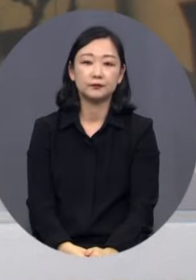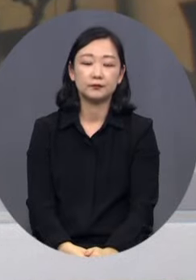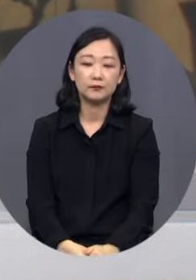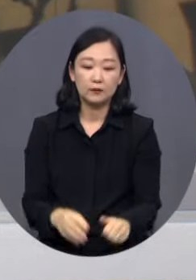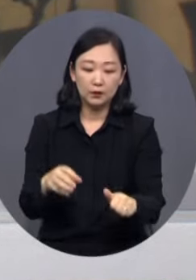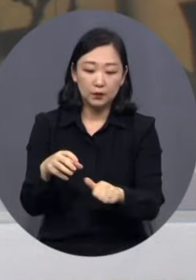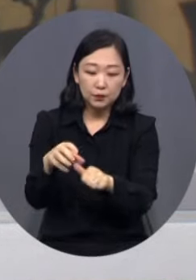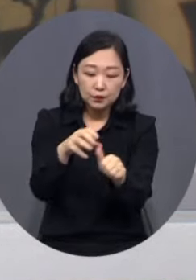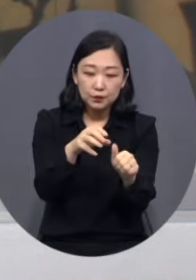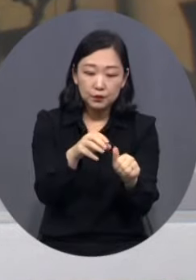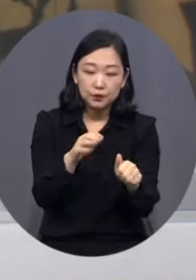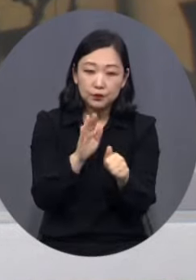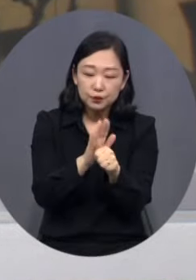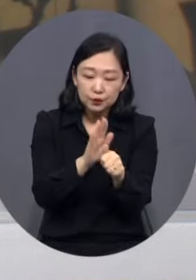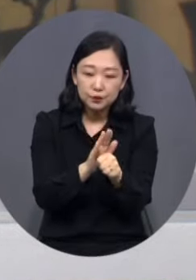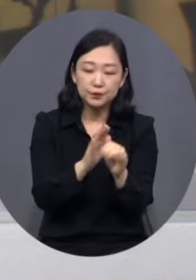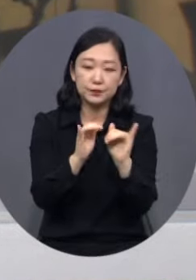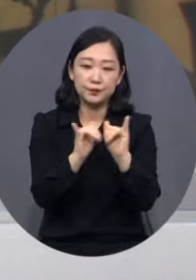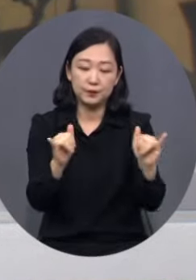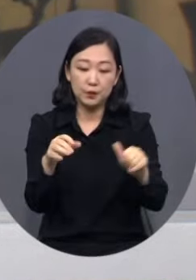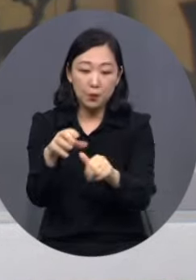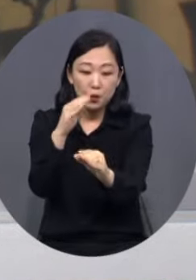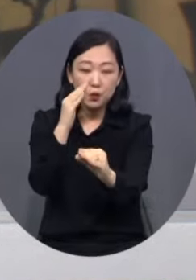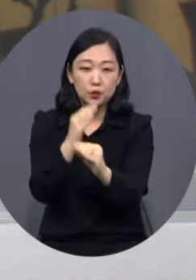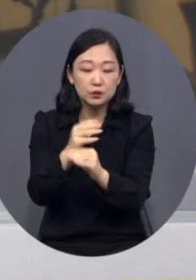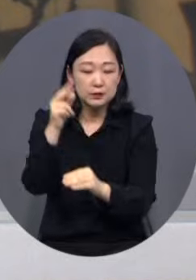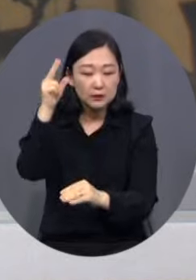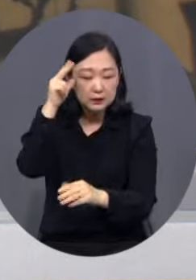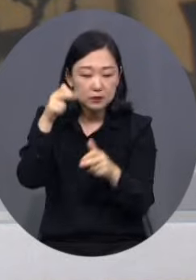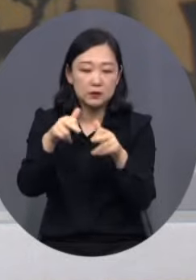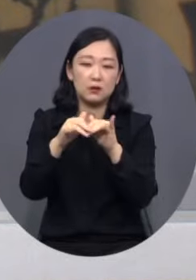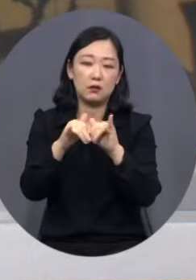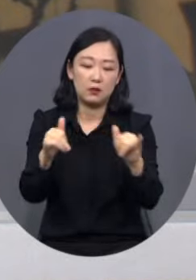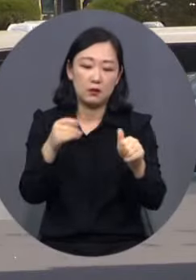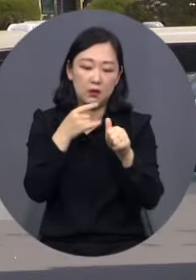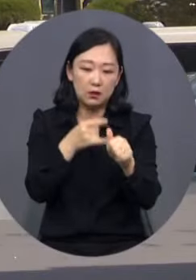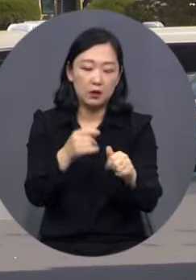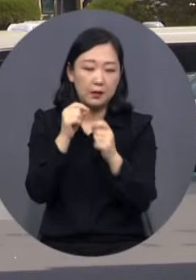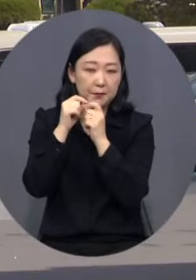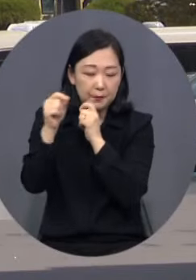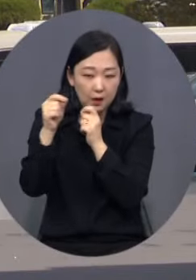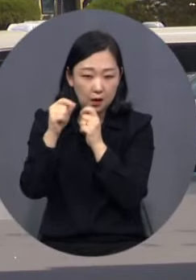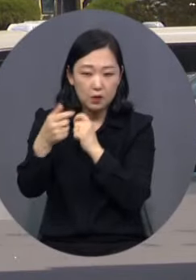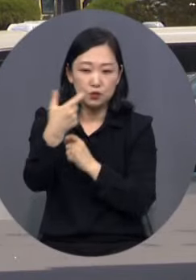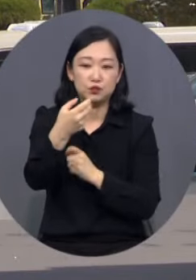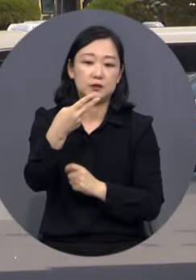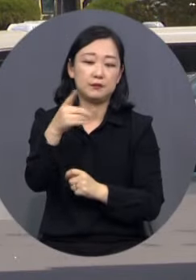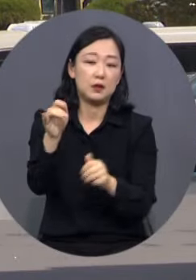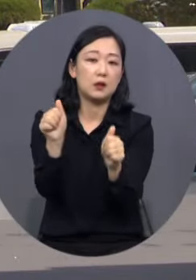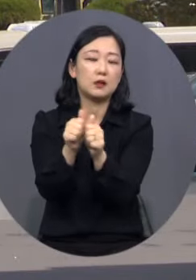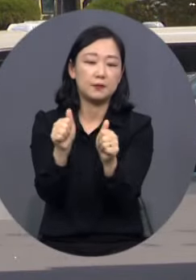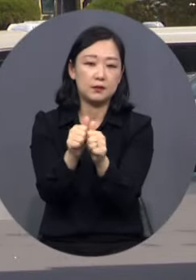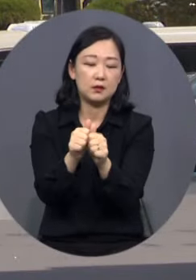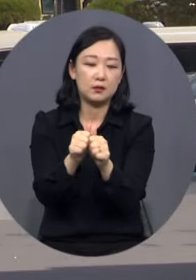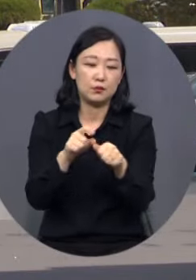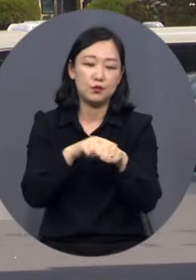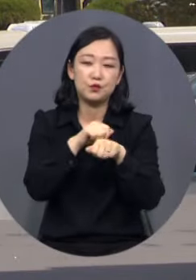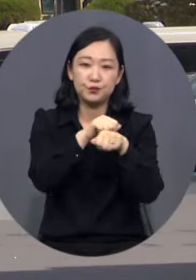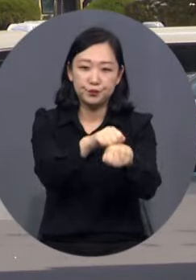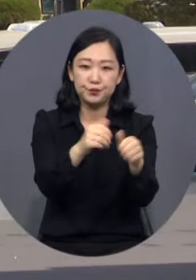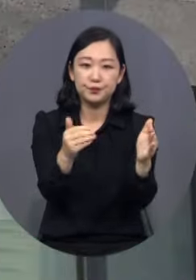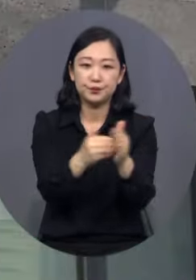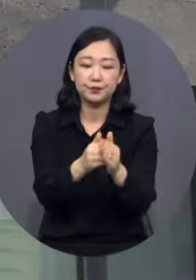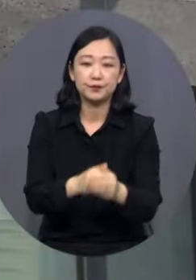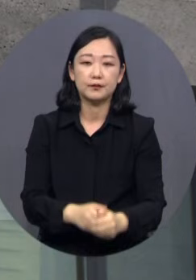후견인으로 보호 중인 지적 장애인에게 수억원 때 사기를 벌린 60대 남성이 경찰에 구속됐습니다 서기포